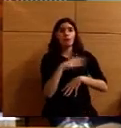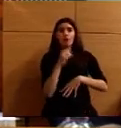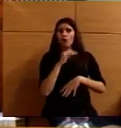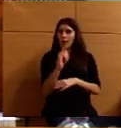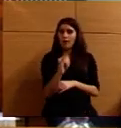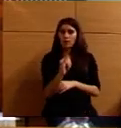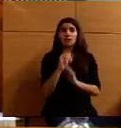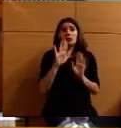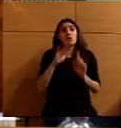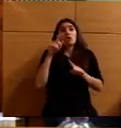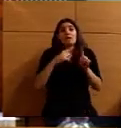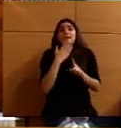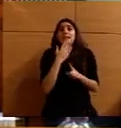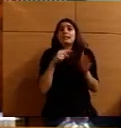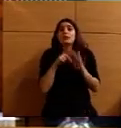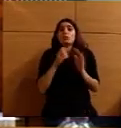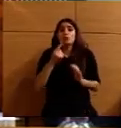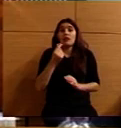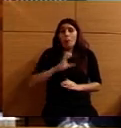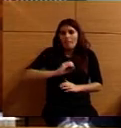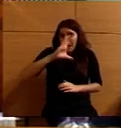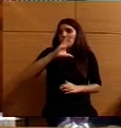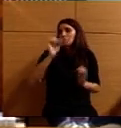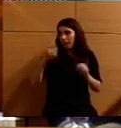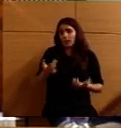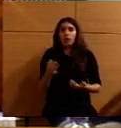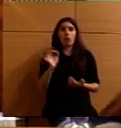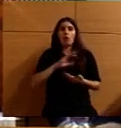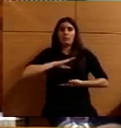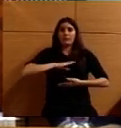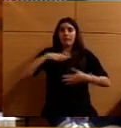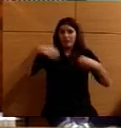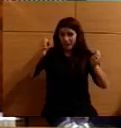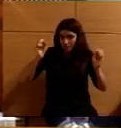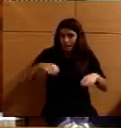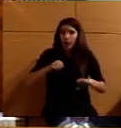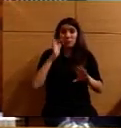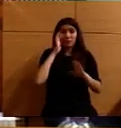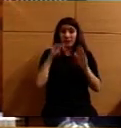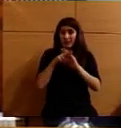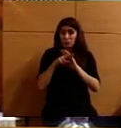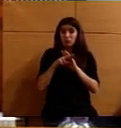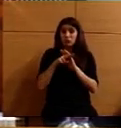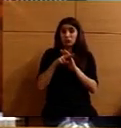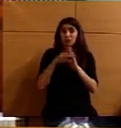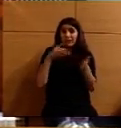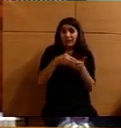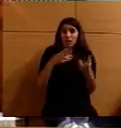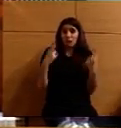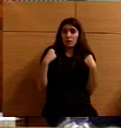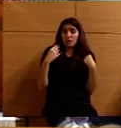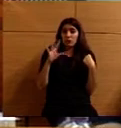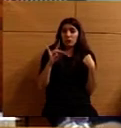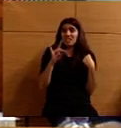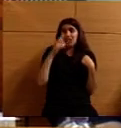Altra cosa és que hauríem dotar-lo de més recursos i hauríem dotar-lo de més competències. És una qüestió de gestió, però els recursos arriben als municipis